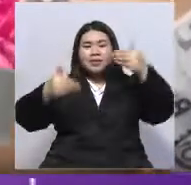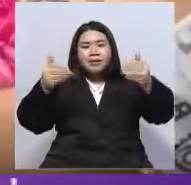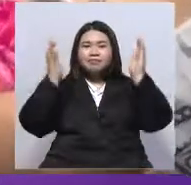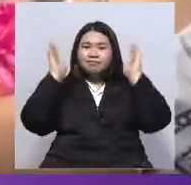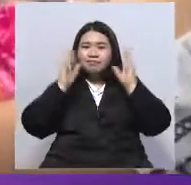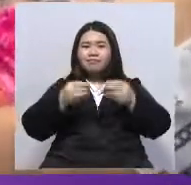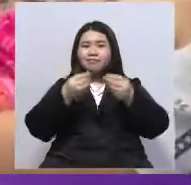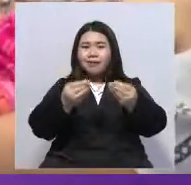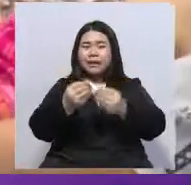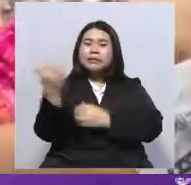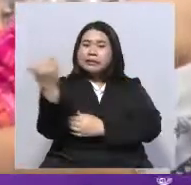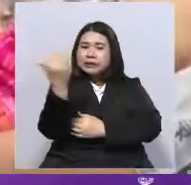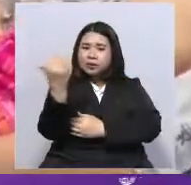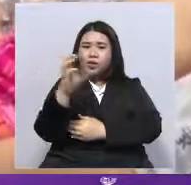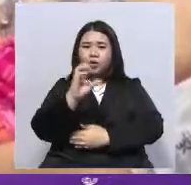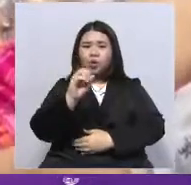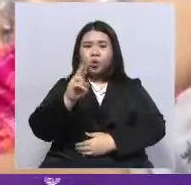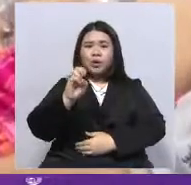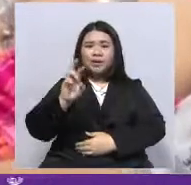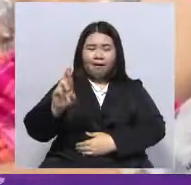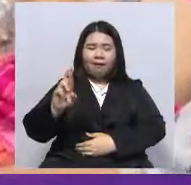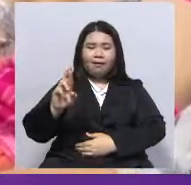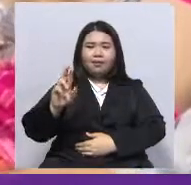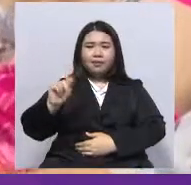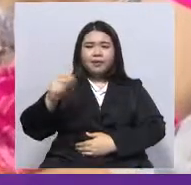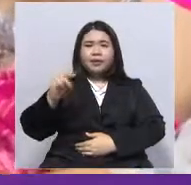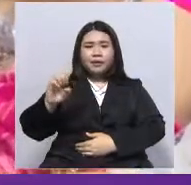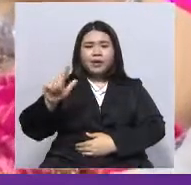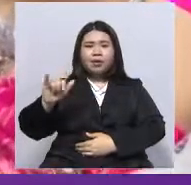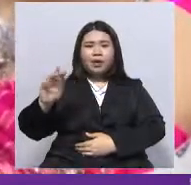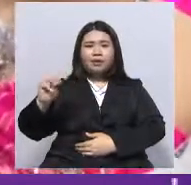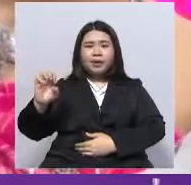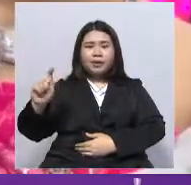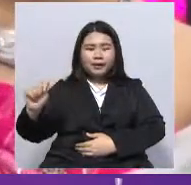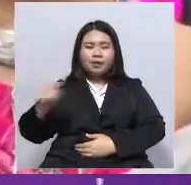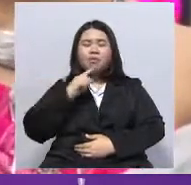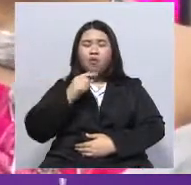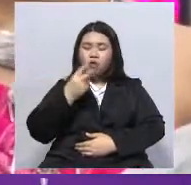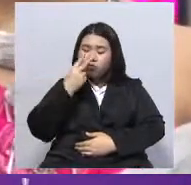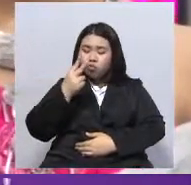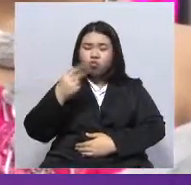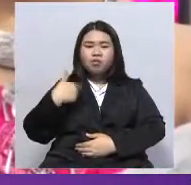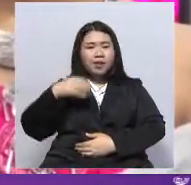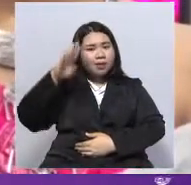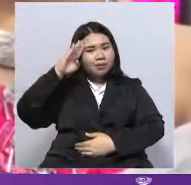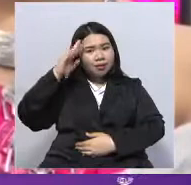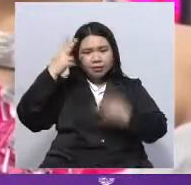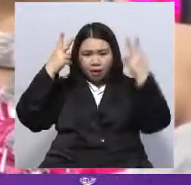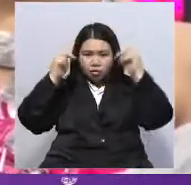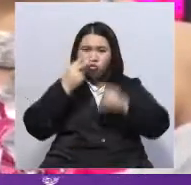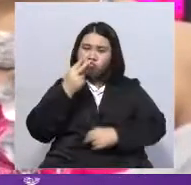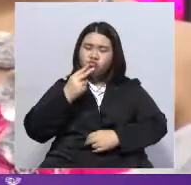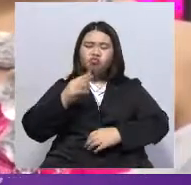พันธ์รายการ Over the Limit ปฏิบัติการทะลุพิกัดมาแสดงความสามารถให้กับพลเอกประยุทธ์จันทร์โอชานายกรัฐม